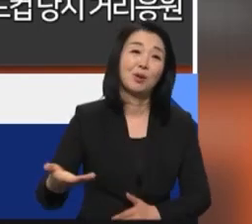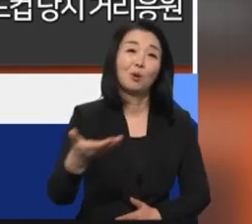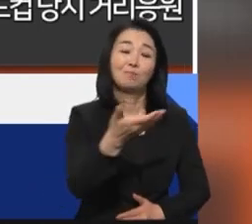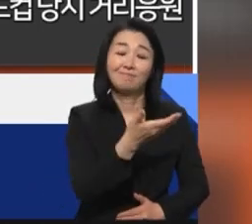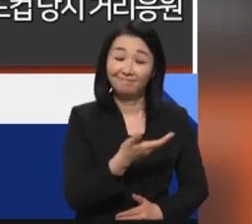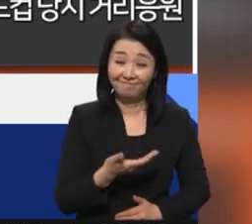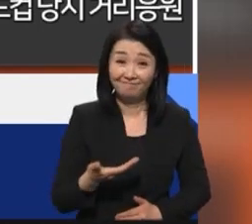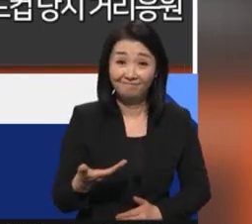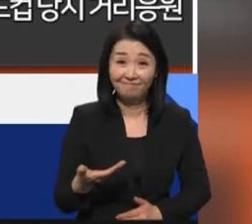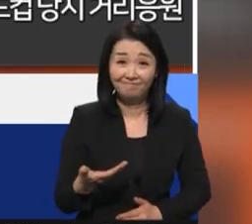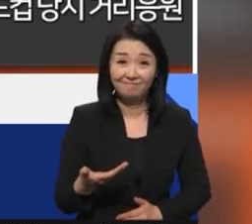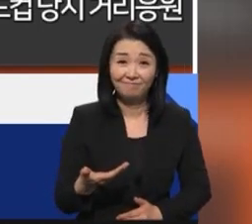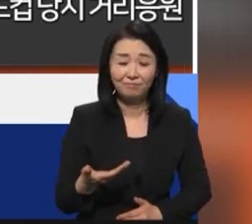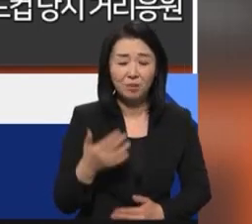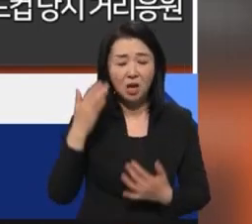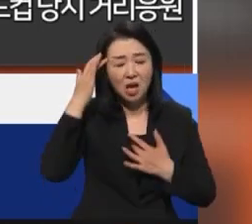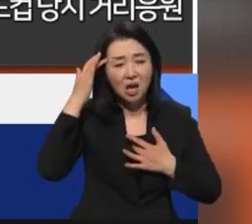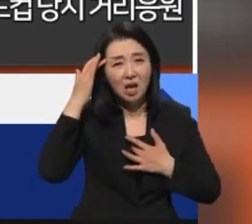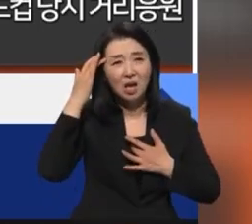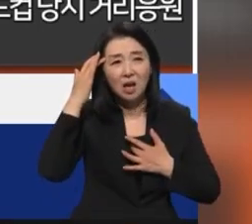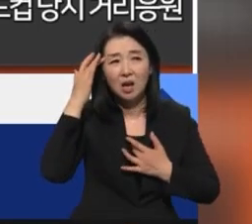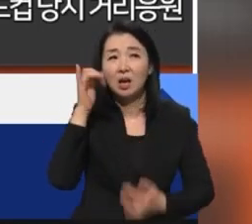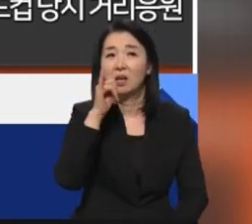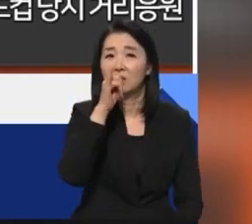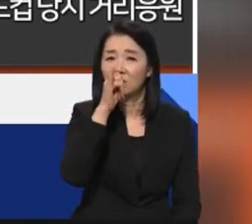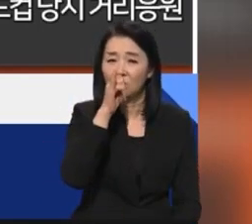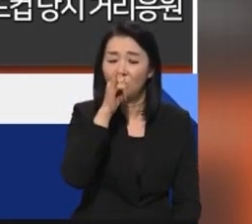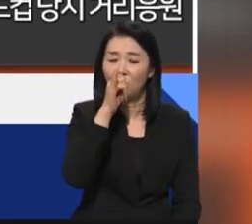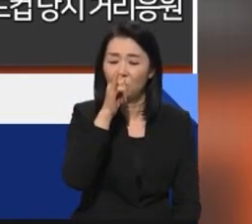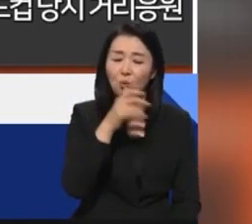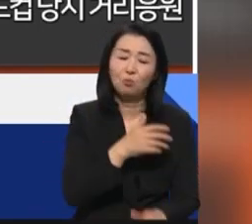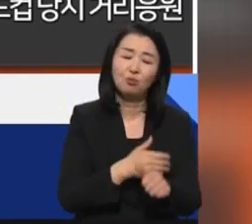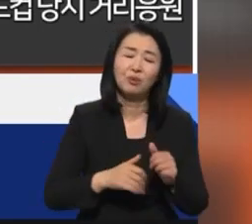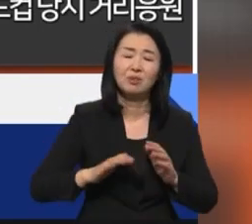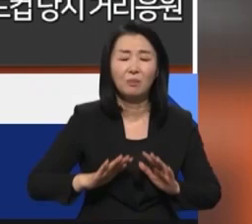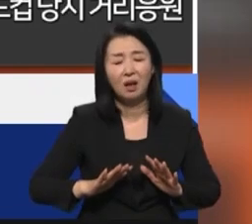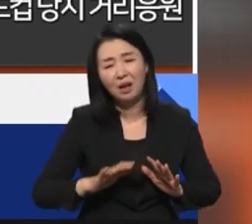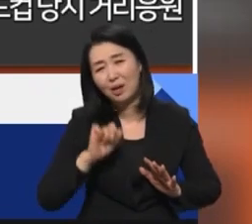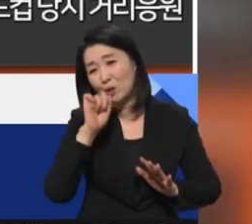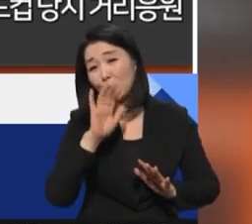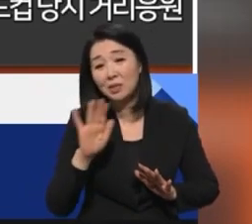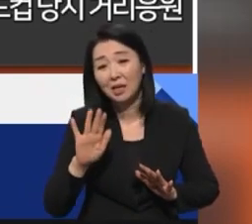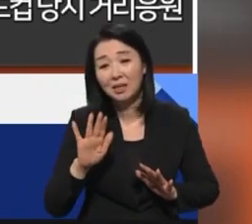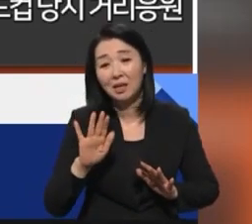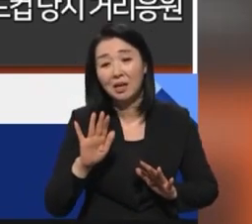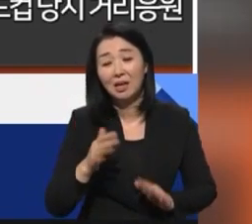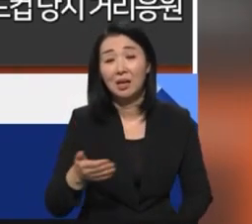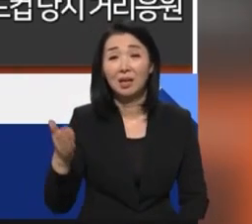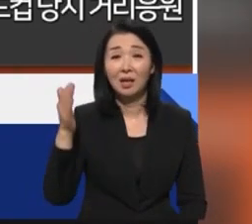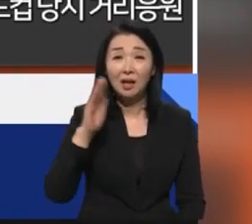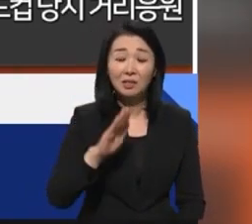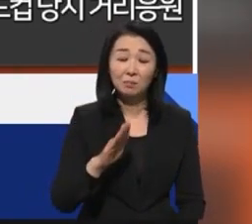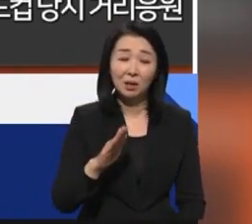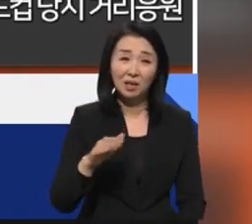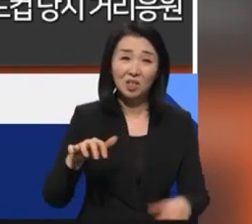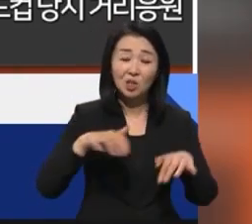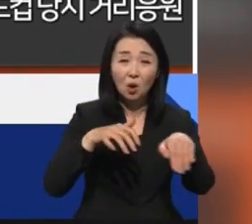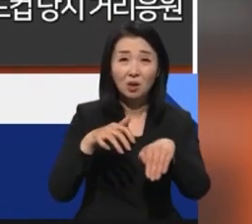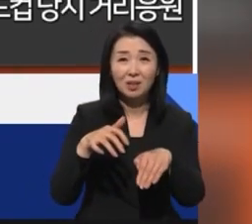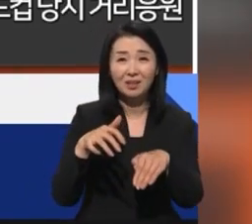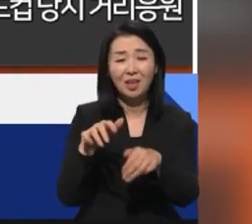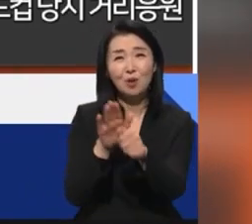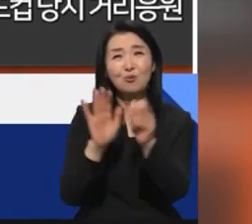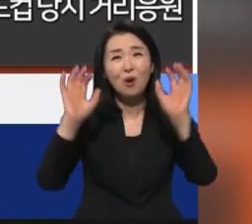많이 트라우마가 생기시고 이제 분위기도 많이 다운된 상황인데요 저희가 추진하게 된 배경이 서로